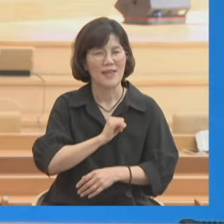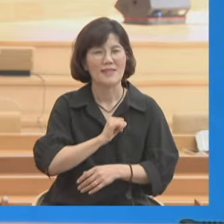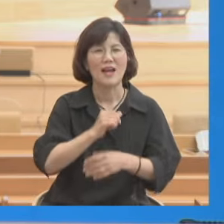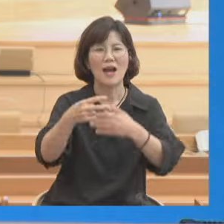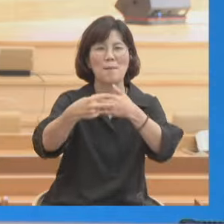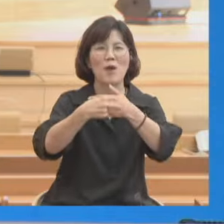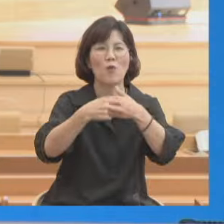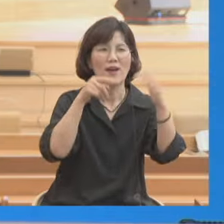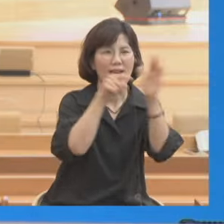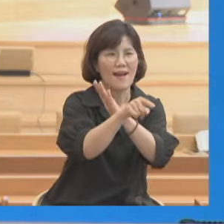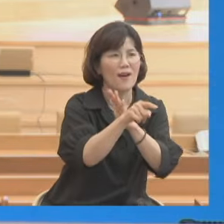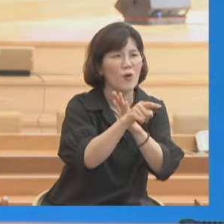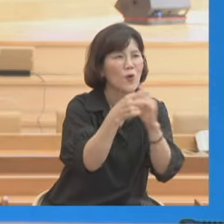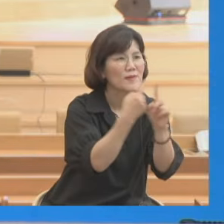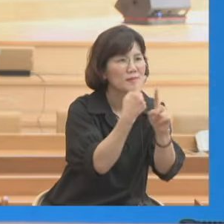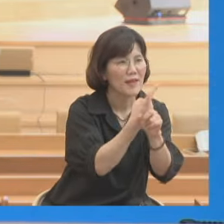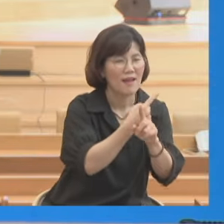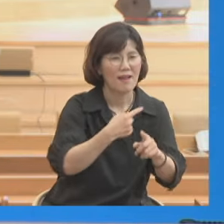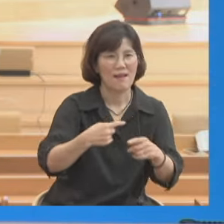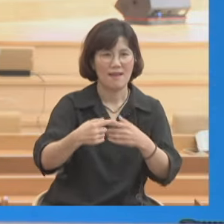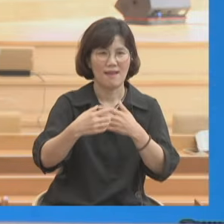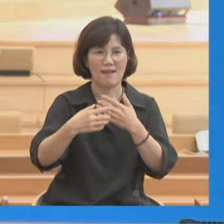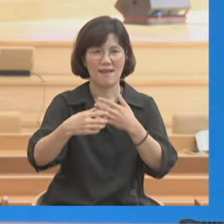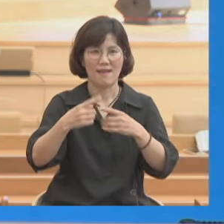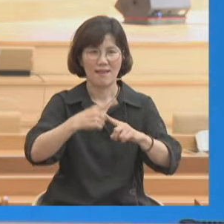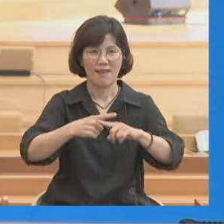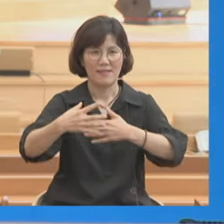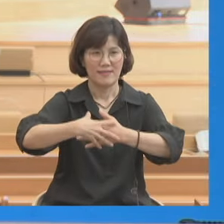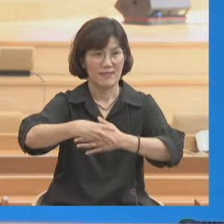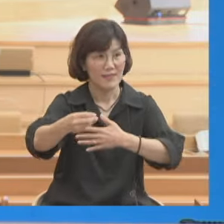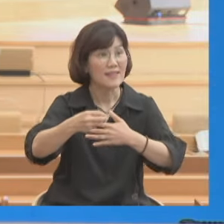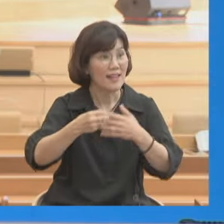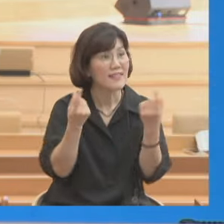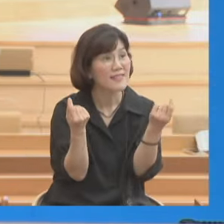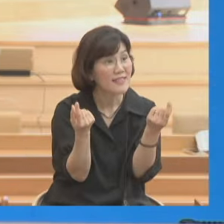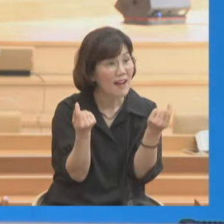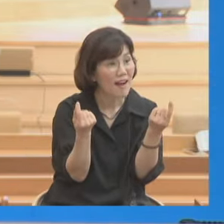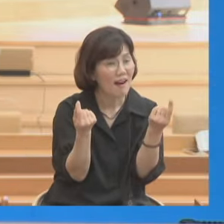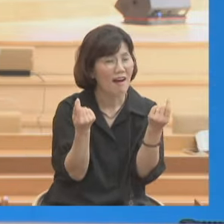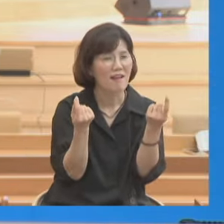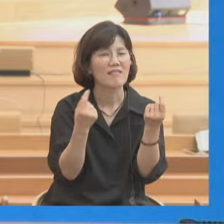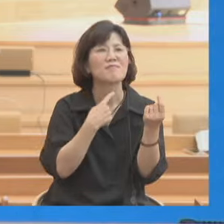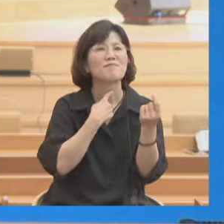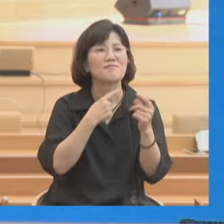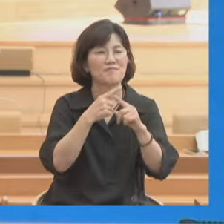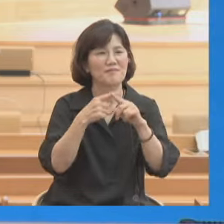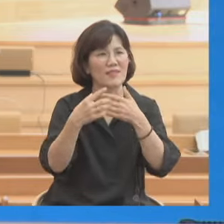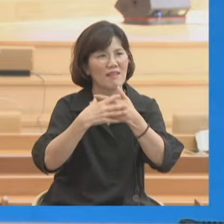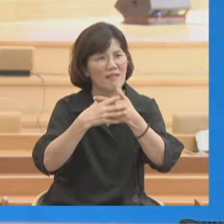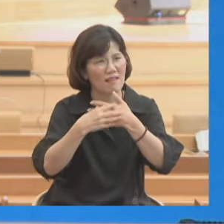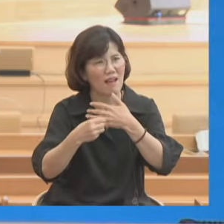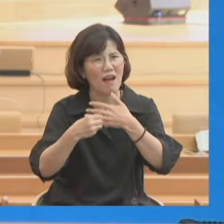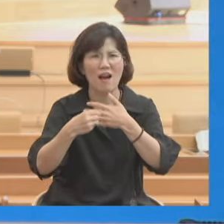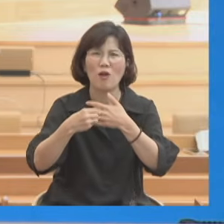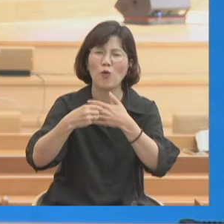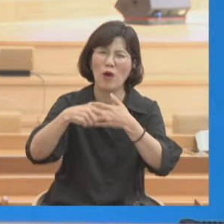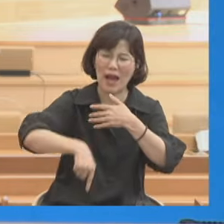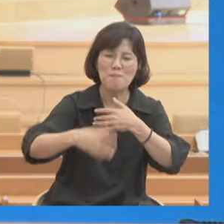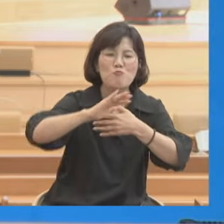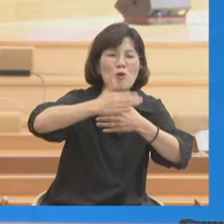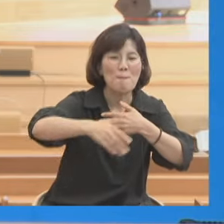가서 진료를 받았어요. 엑스레이도 찍고, 이렇게 뭐 이렇게 무릎도 이렇게 찍어보고, 그렇게 해서 병명이 나왔어.